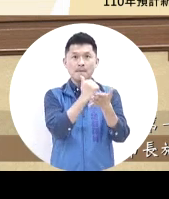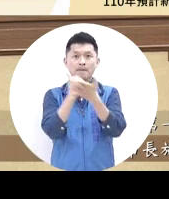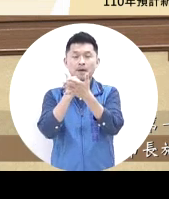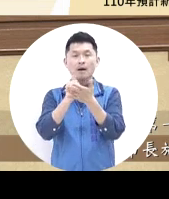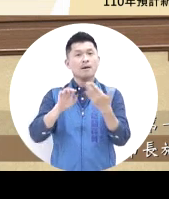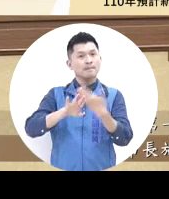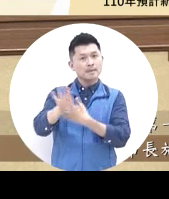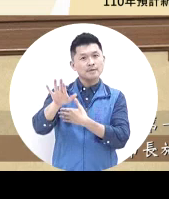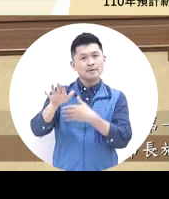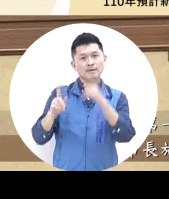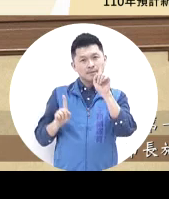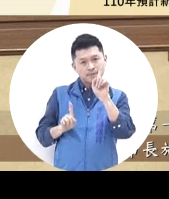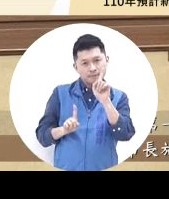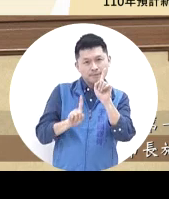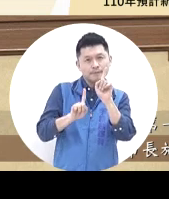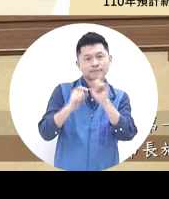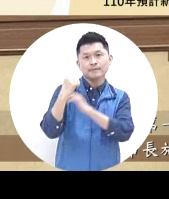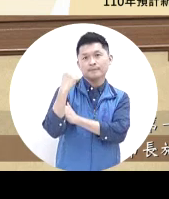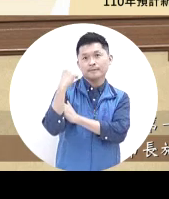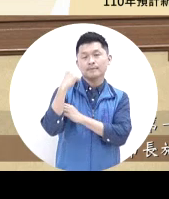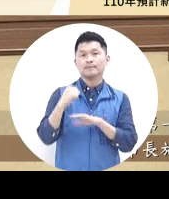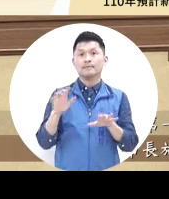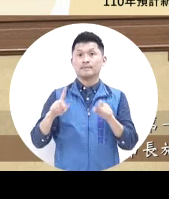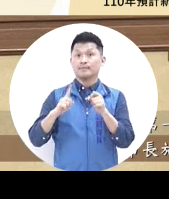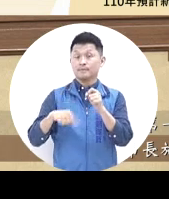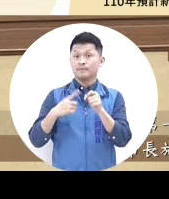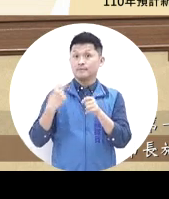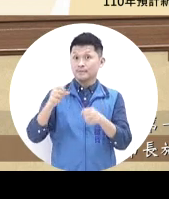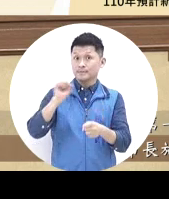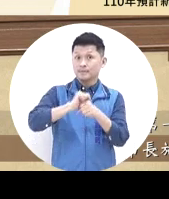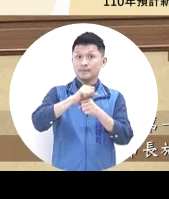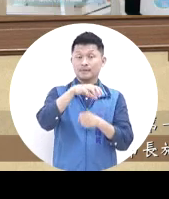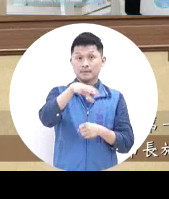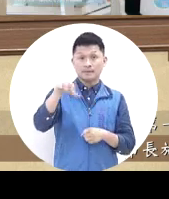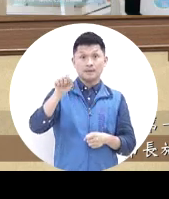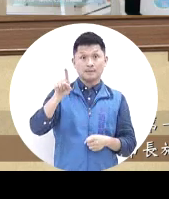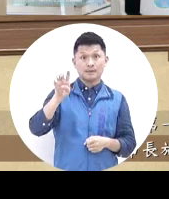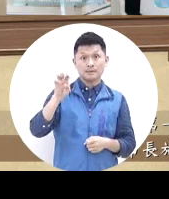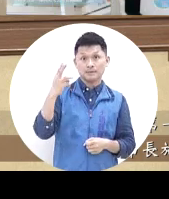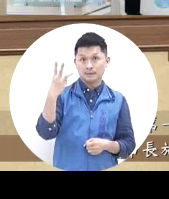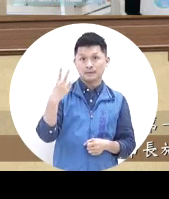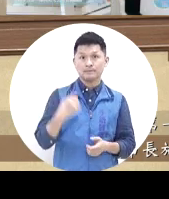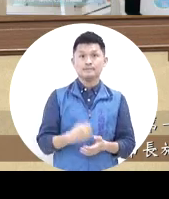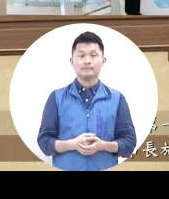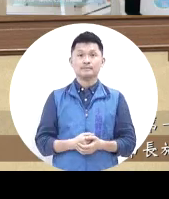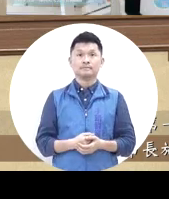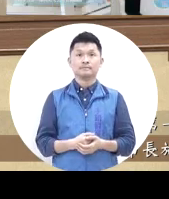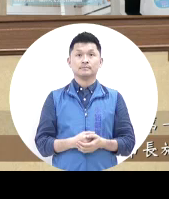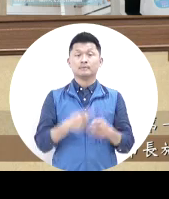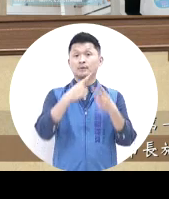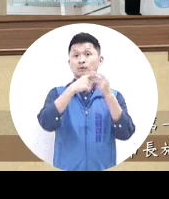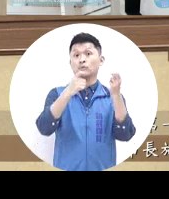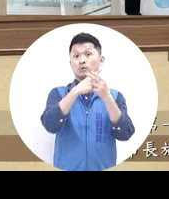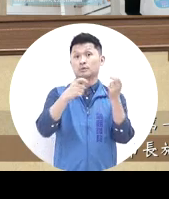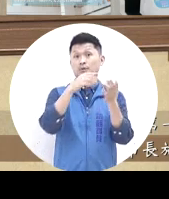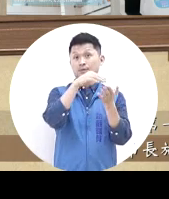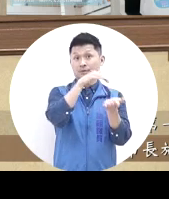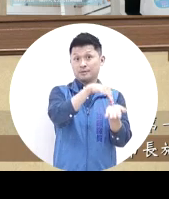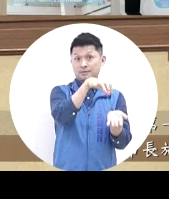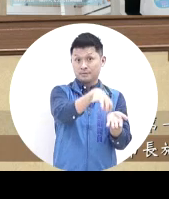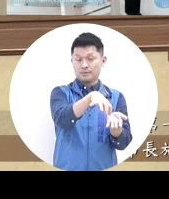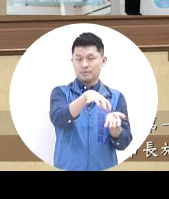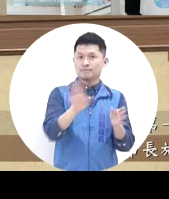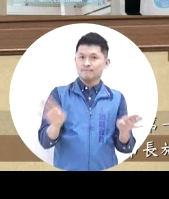继续加油努力，今年还会再增加143个。那土城医院已经开始服